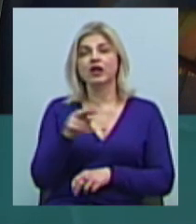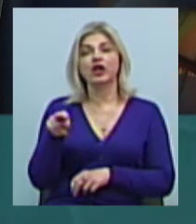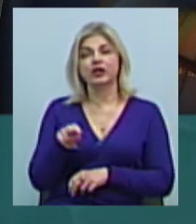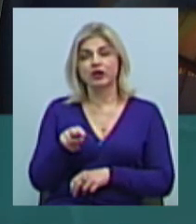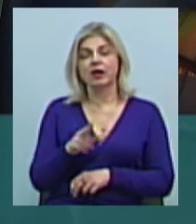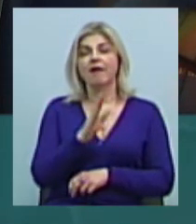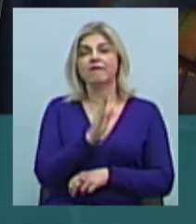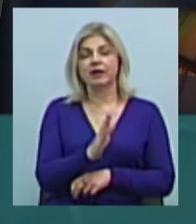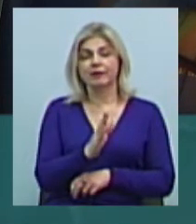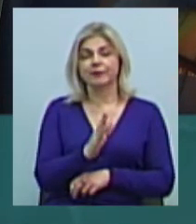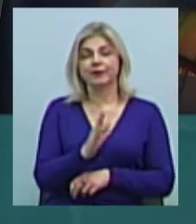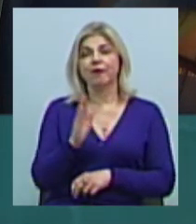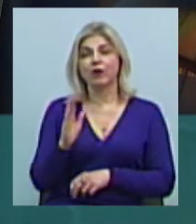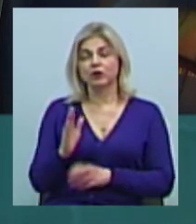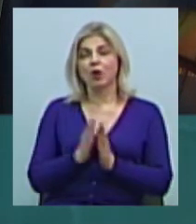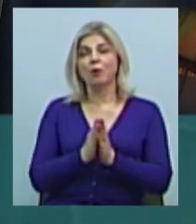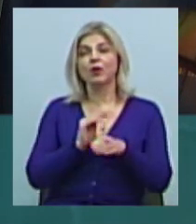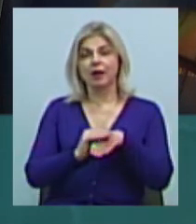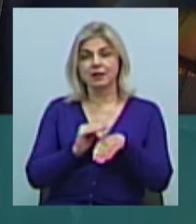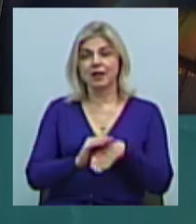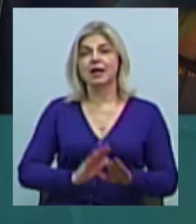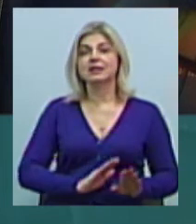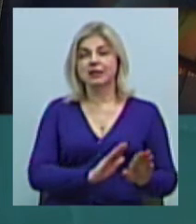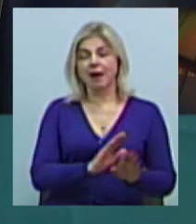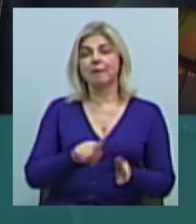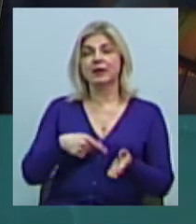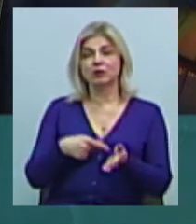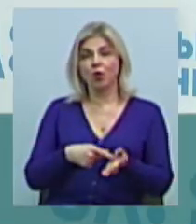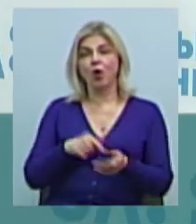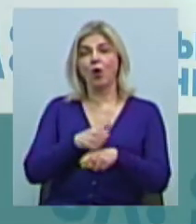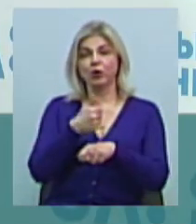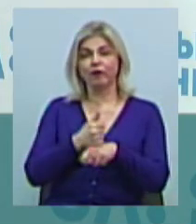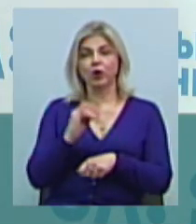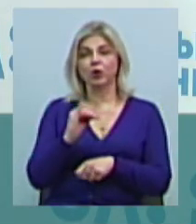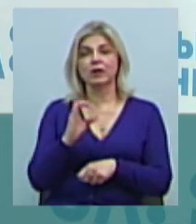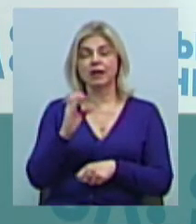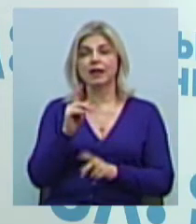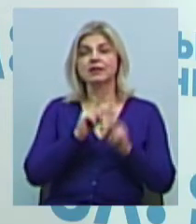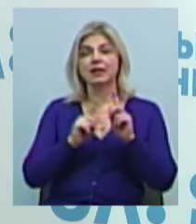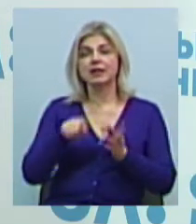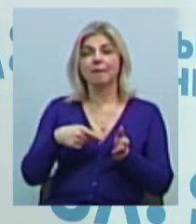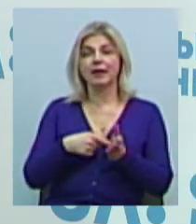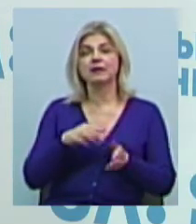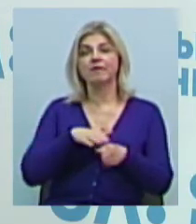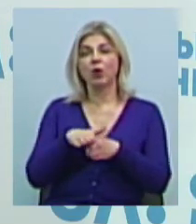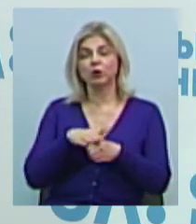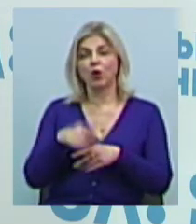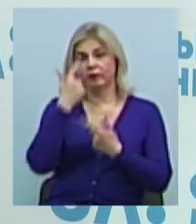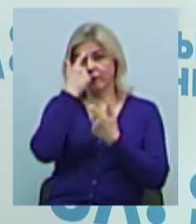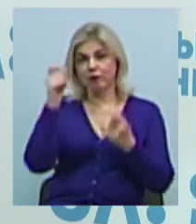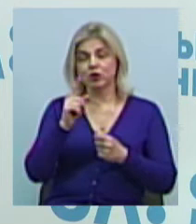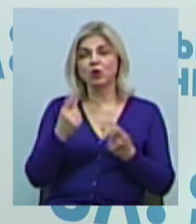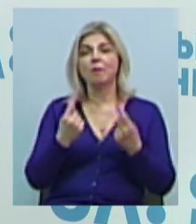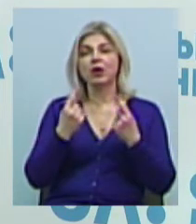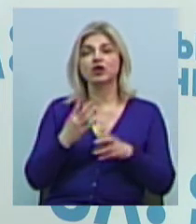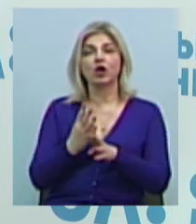Лінченком. Валентин Володимирович, будь ласка, заступник міського голови Юрій Степанець на засіданні міськвиконкому повідомив наступного дня, що великі черги